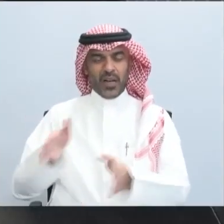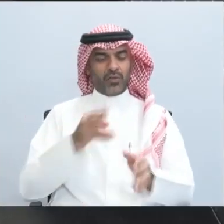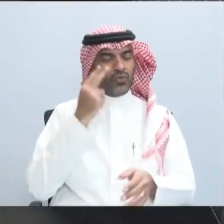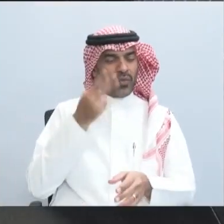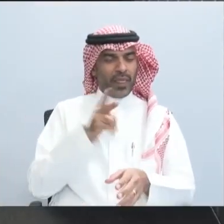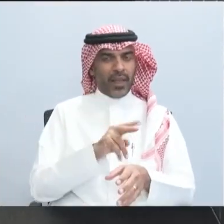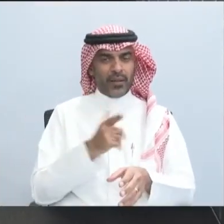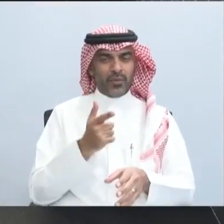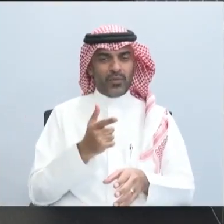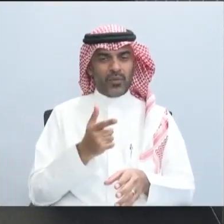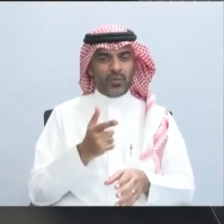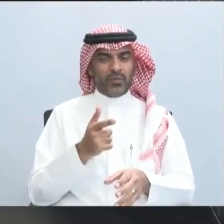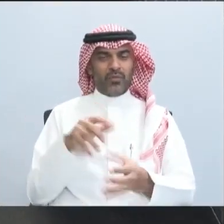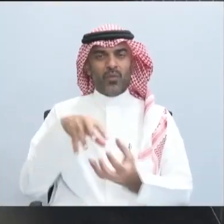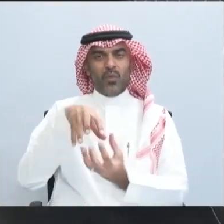بالمكعب